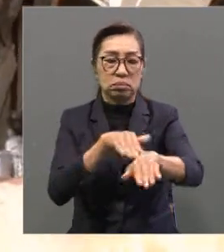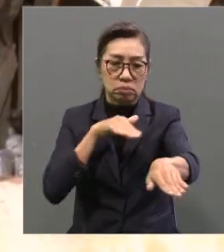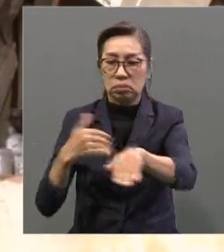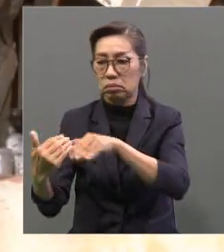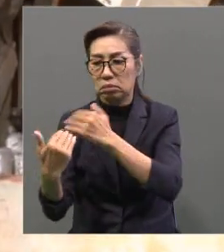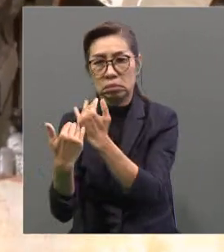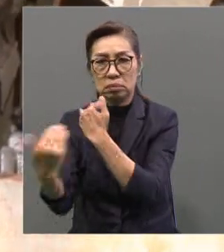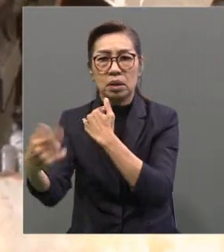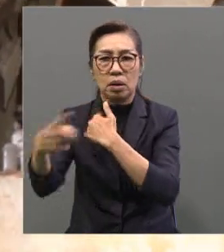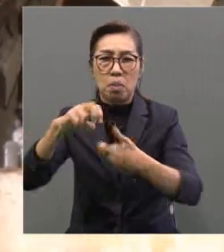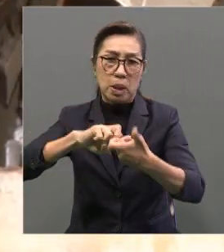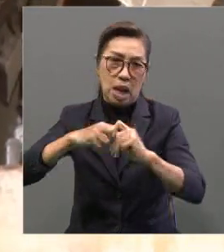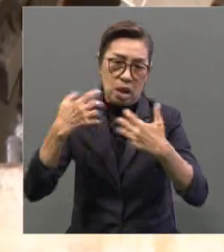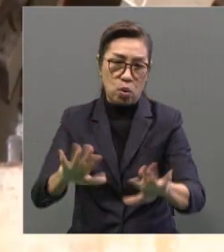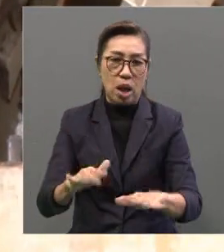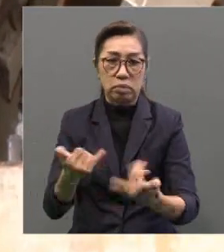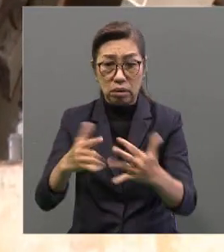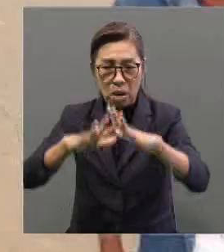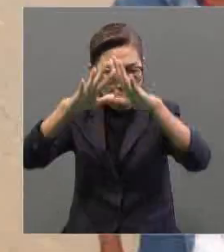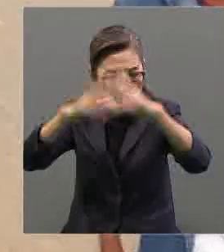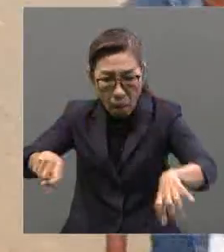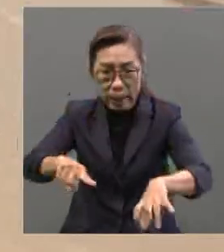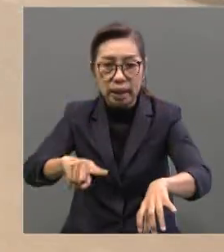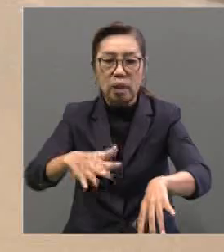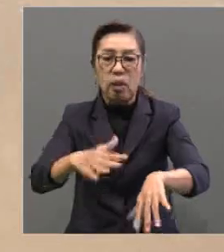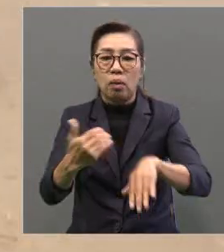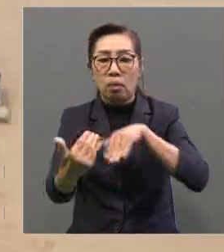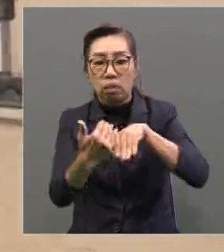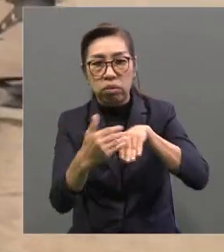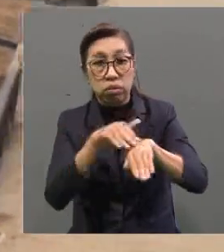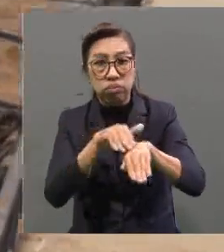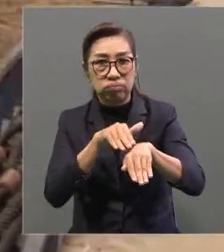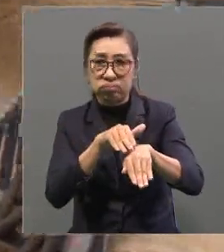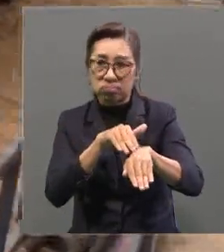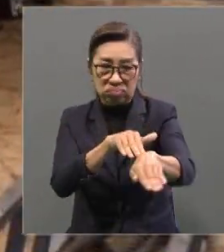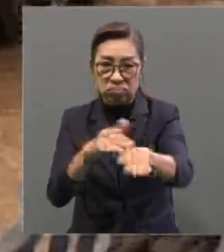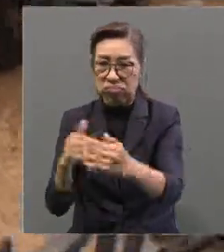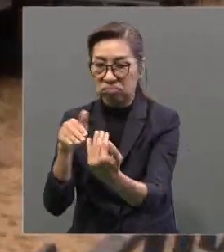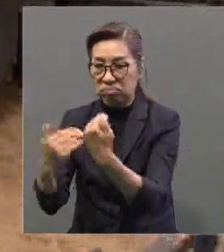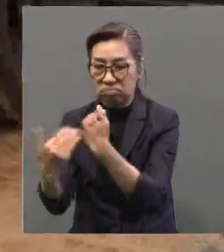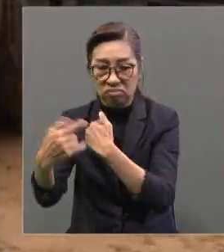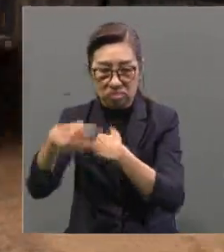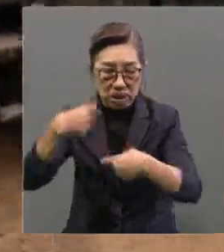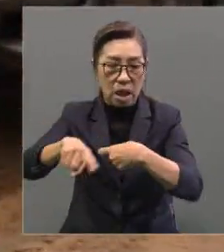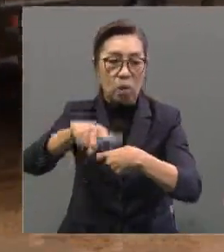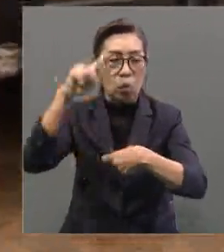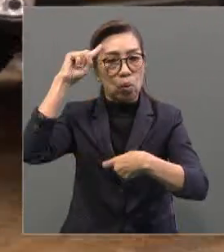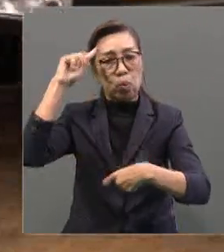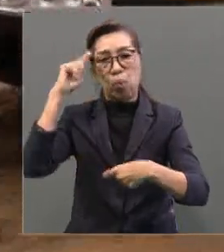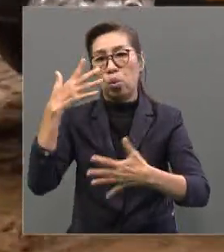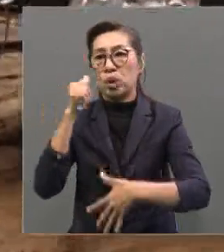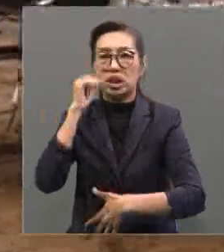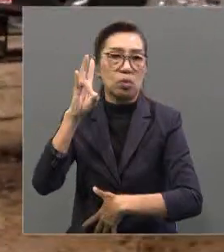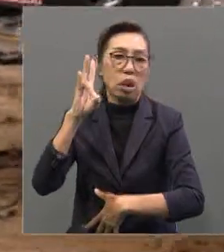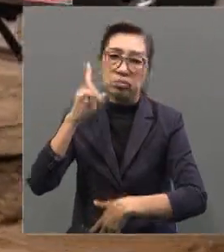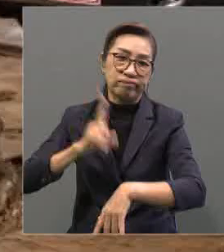าตอนนี้คือต้องเร่งรื้อโครงสร้างสิ่งสำคัญที่บอกไปว่า7วันช้าไปไหมถูกไหมฮะภายใน3วันนี่ท่านผู้ว่าบอกแล้วนะ